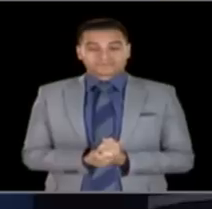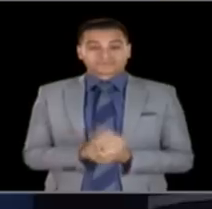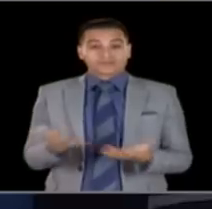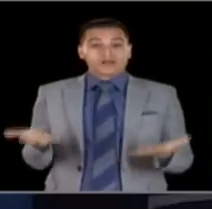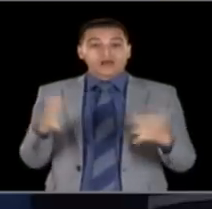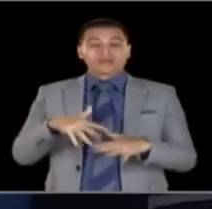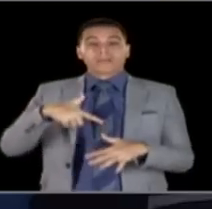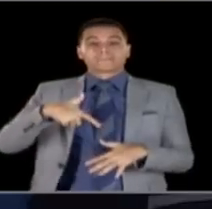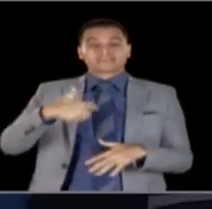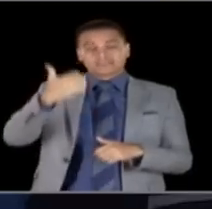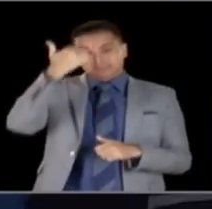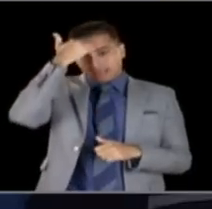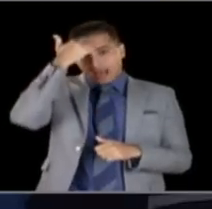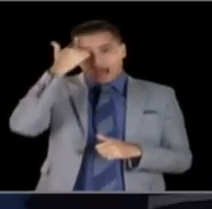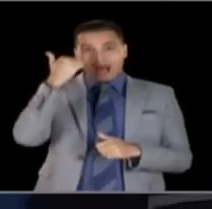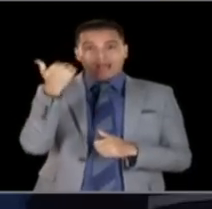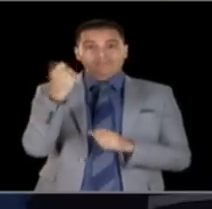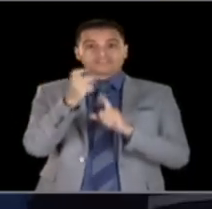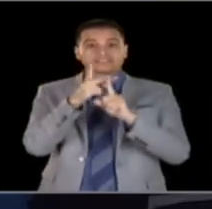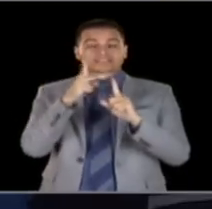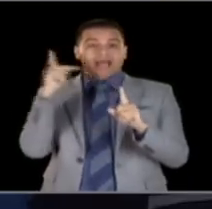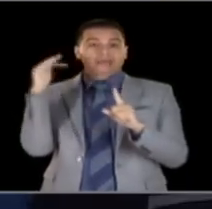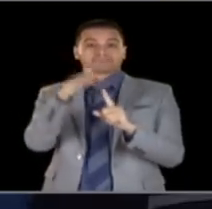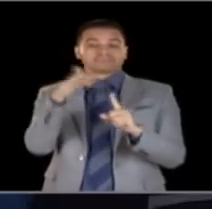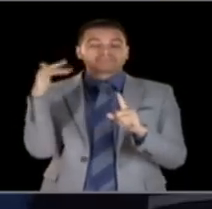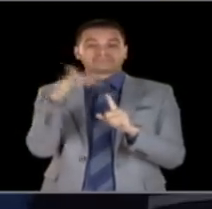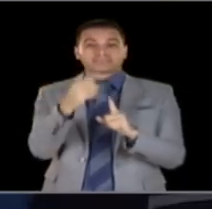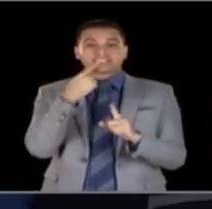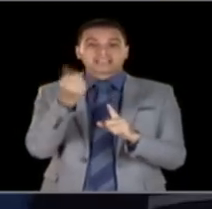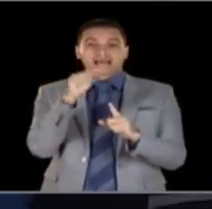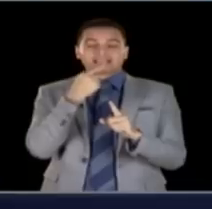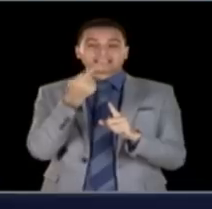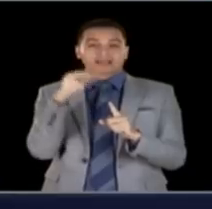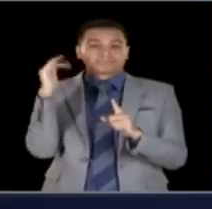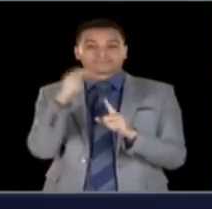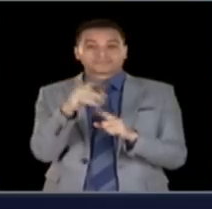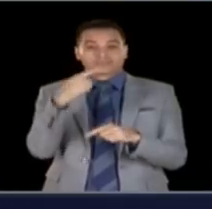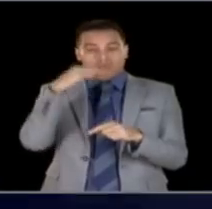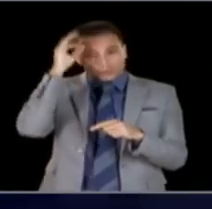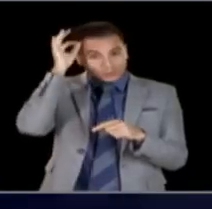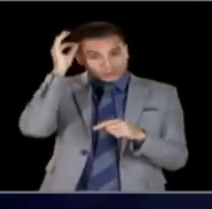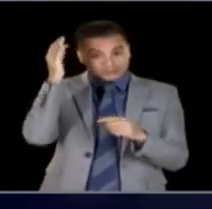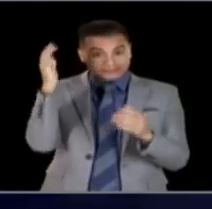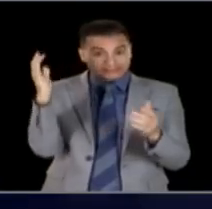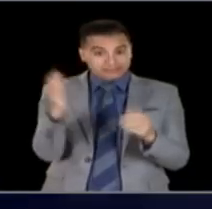أكتر من 60,000 زائر سنوياً. في إجابة؟ تونس.